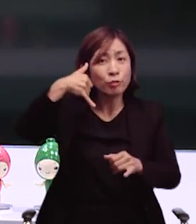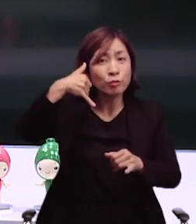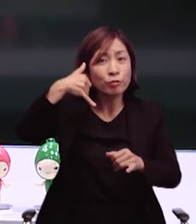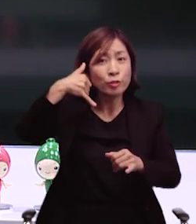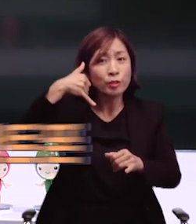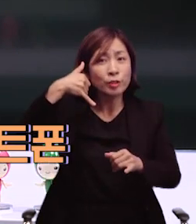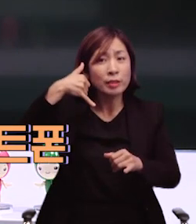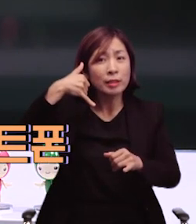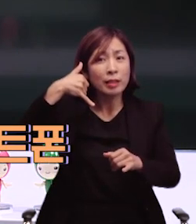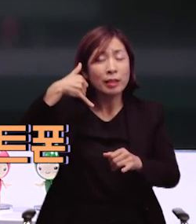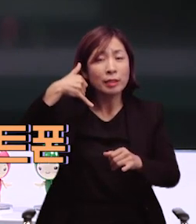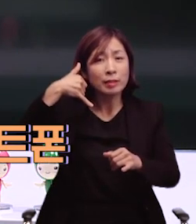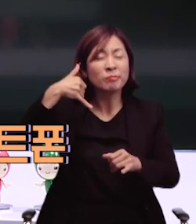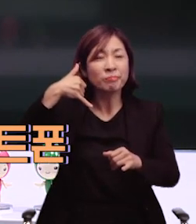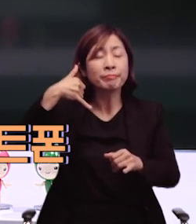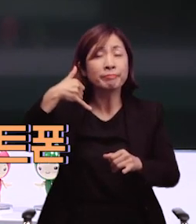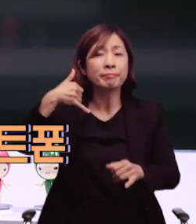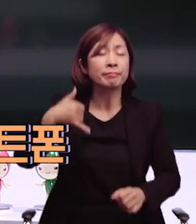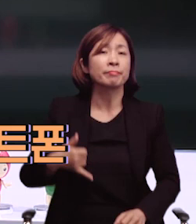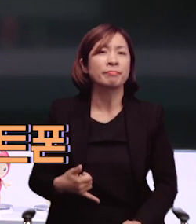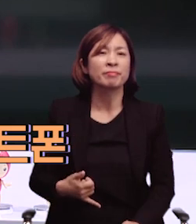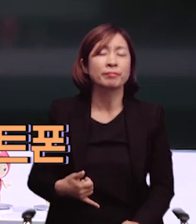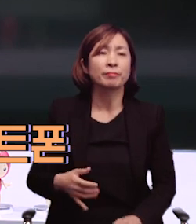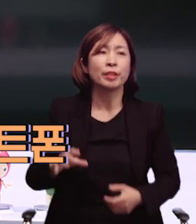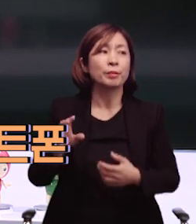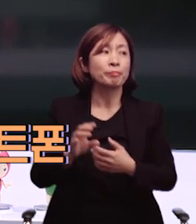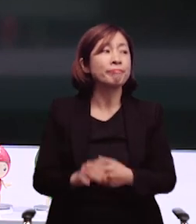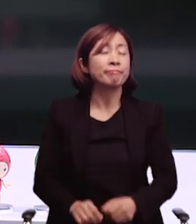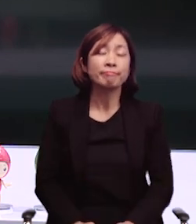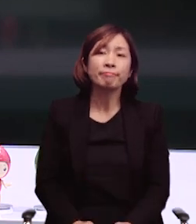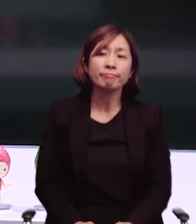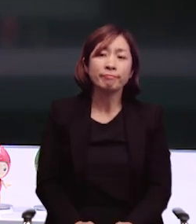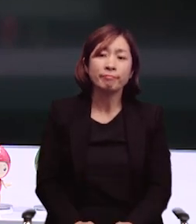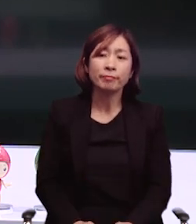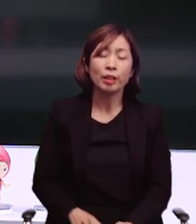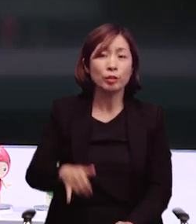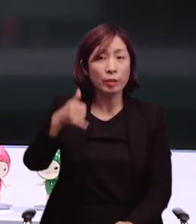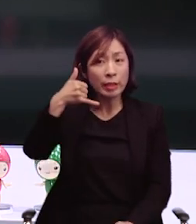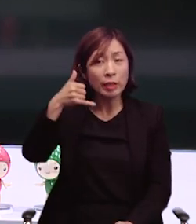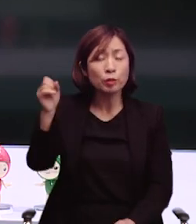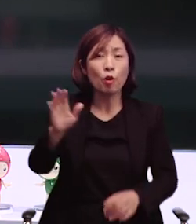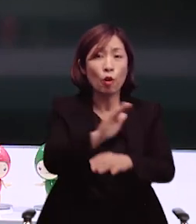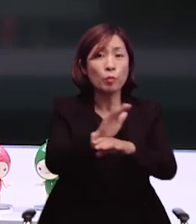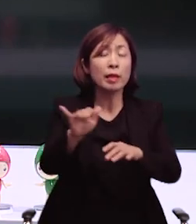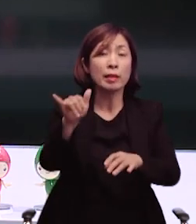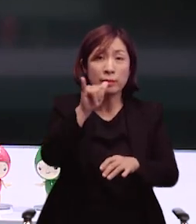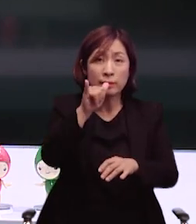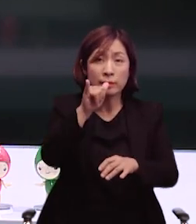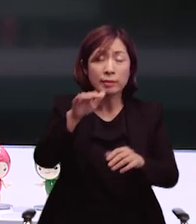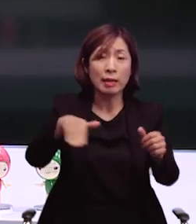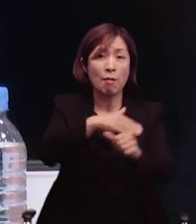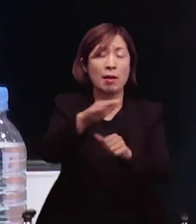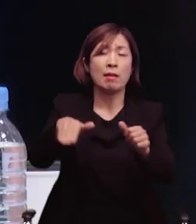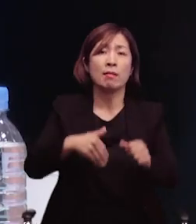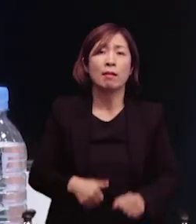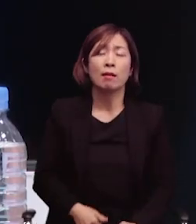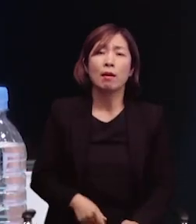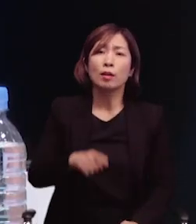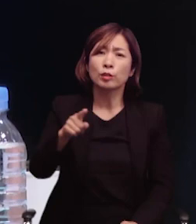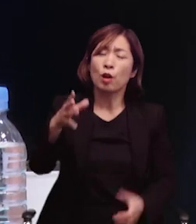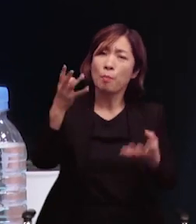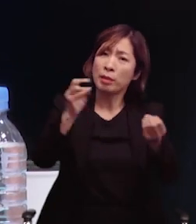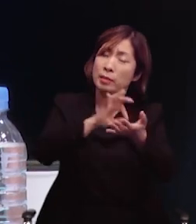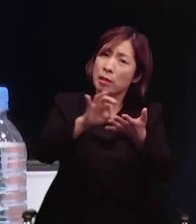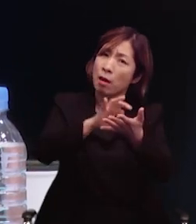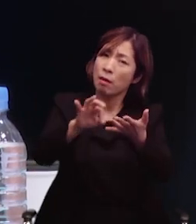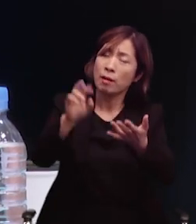있다는 얘긴 거에요 흑 악 핑계가 없어요 전화기가 있거나 컴퓨터가 있는건데 그걸 많이